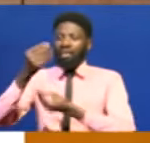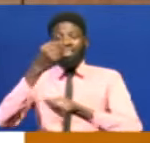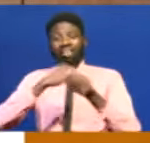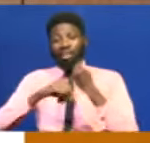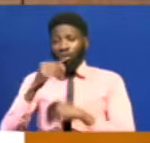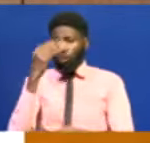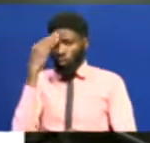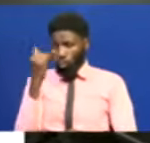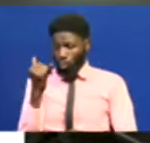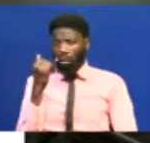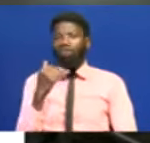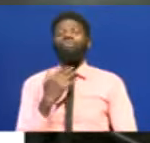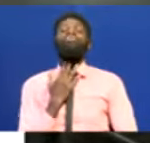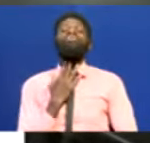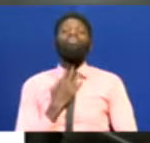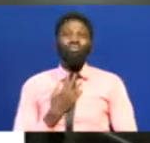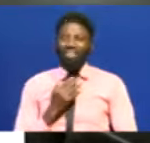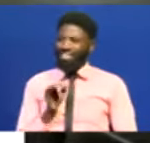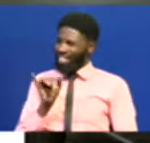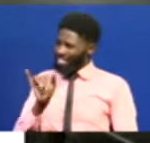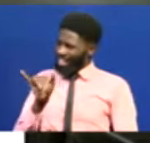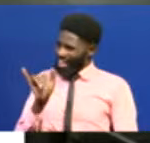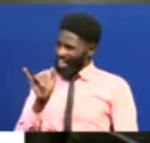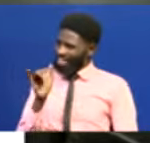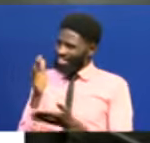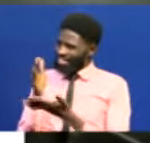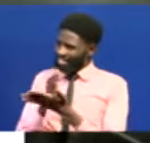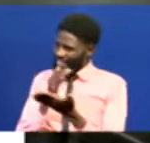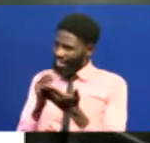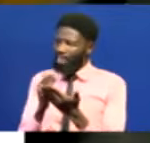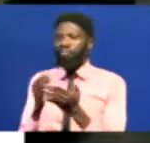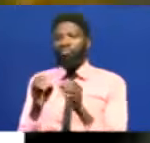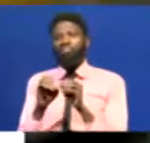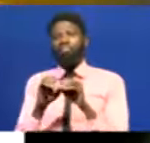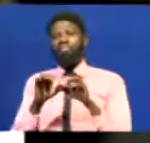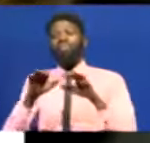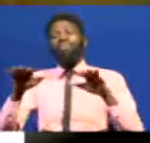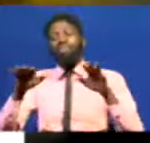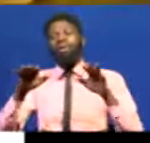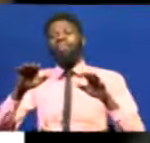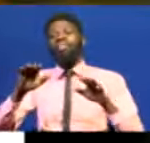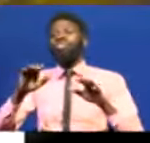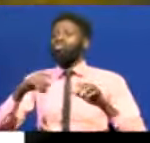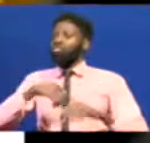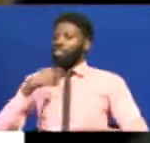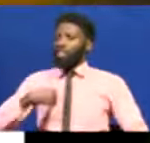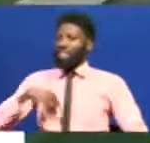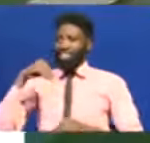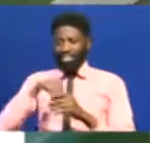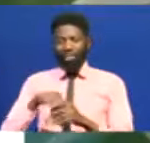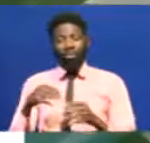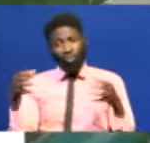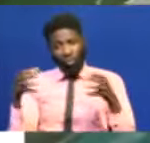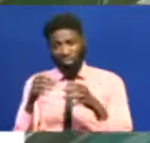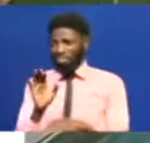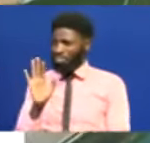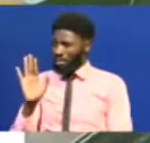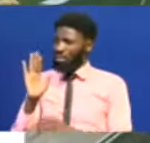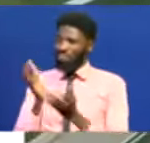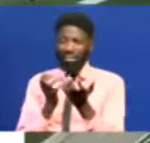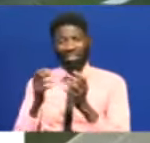ili kukuza tasnia hiyo katika miji mikubwa ya China. Kundi la biashara la Shuyi